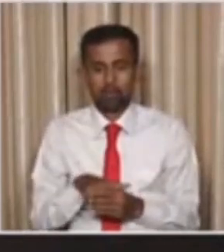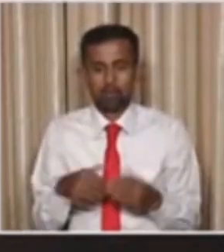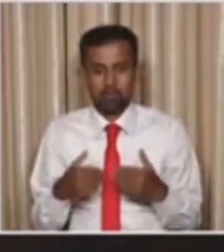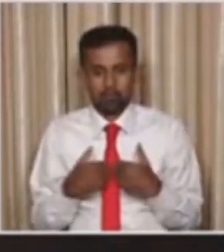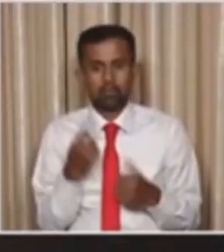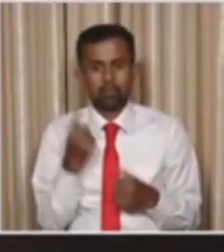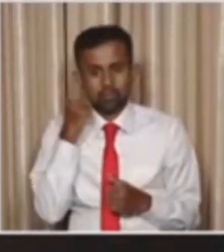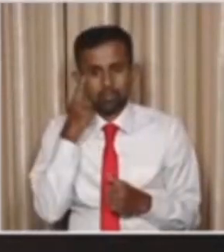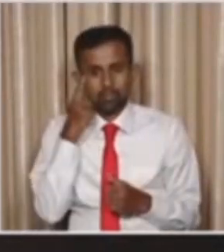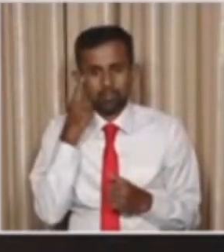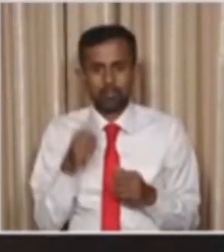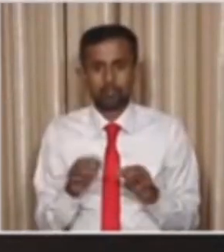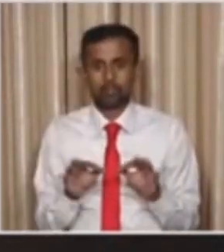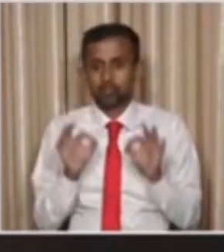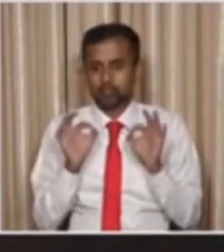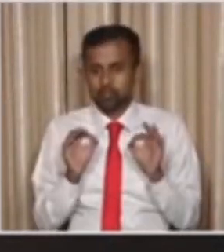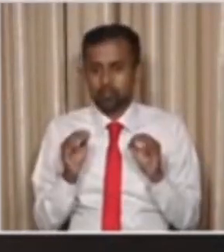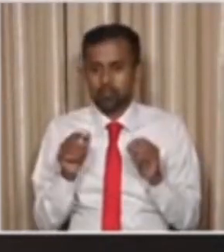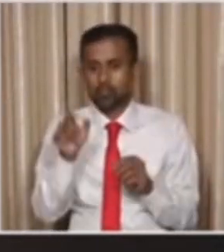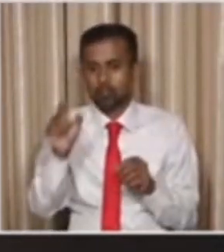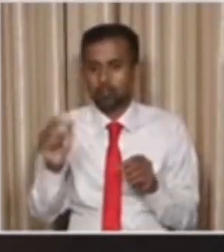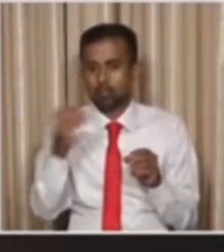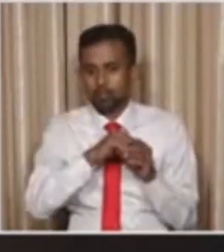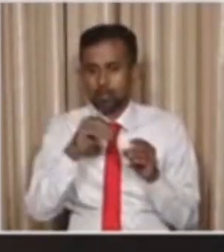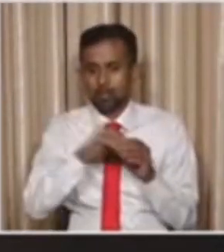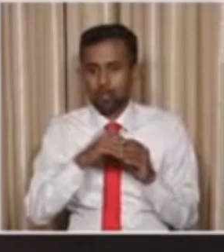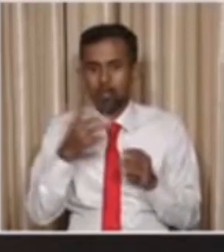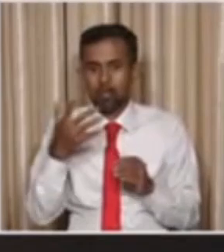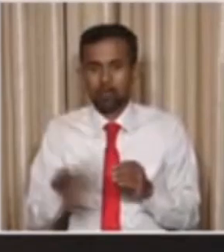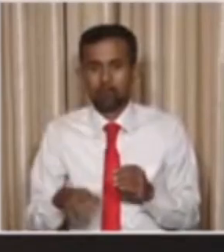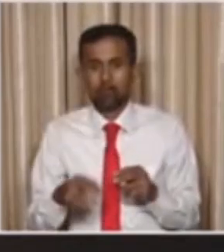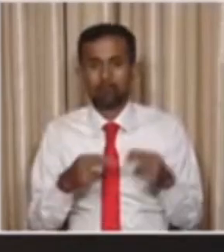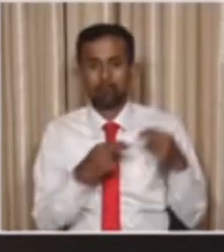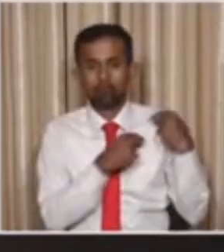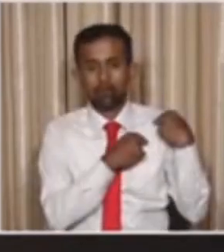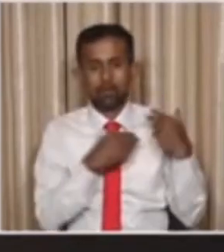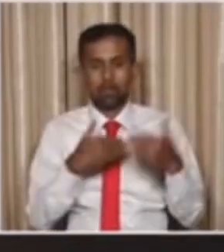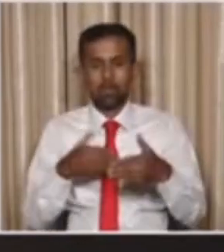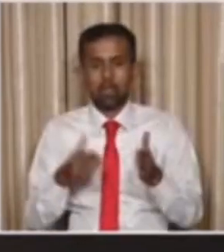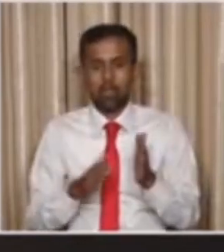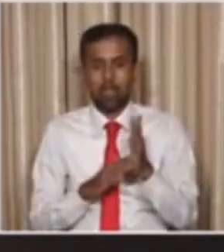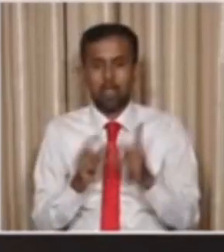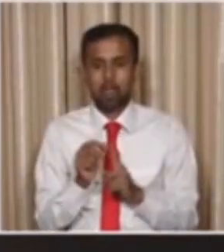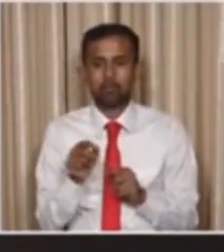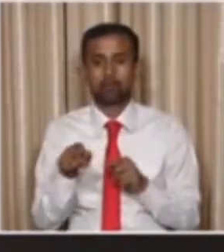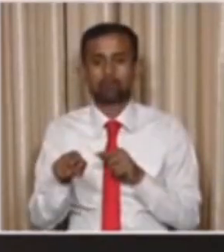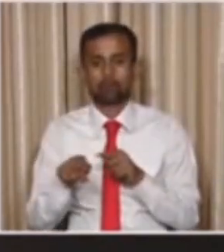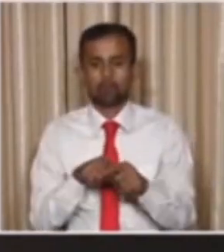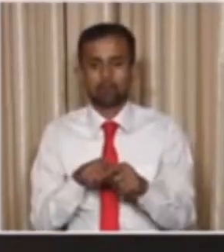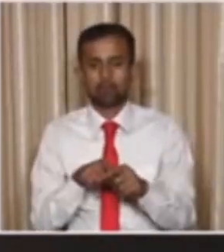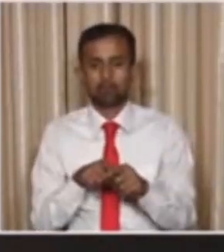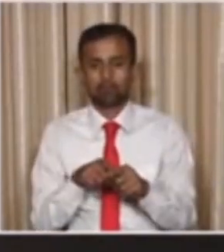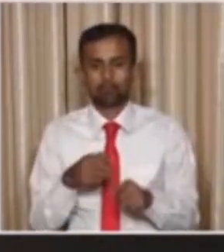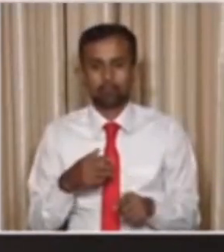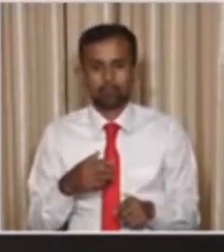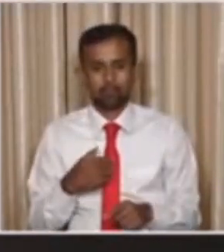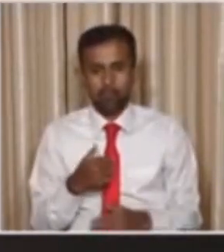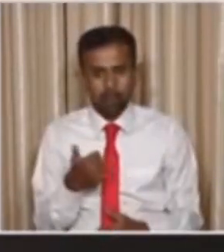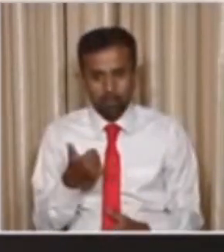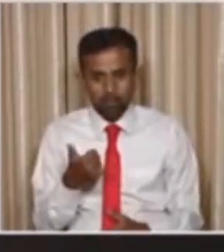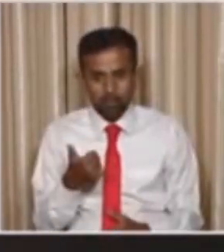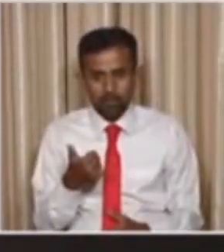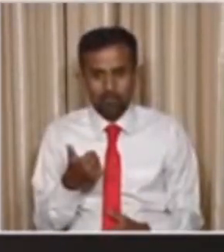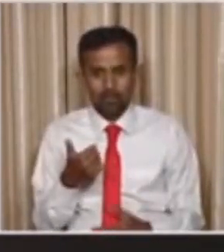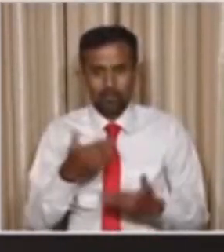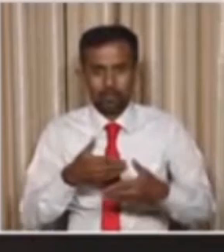දන්නවා සාධනීය මැදිහත්වීමක් ඔබතුමා වෙලා තියෙනවා මේ රටේ වග කියන කැබිනට් ඇමතිවරයෙක් විදියට. හරිද? මා නිවර්දි වෙන්න ඕන. මොකද කැබිනට් එකේ